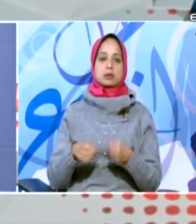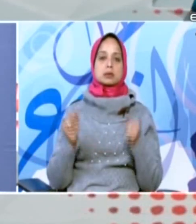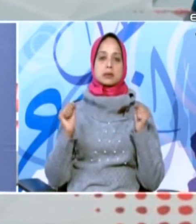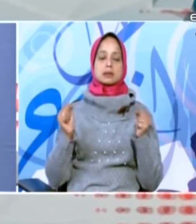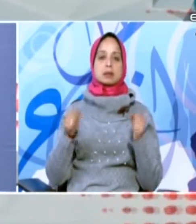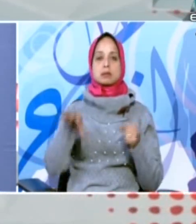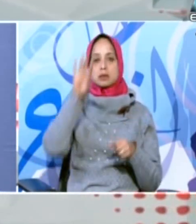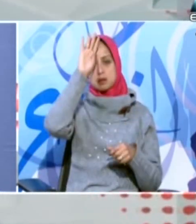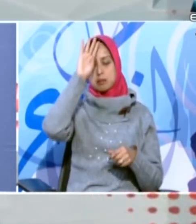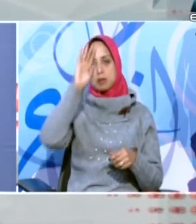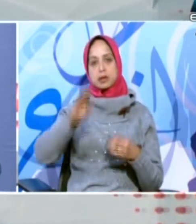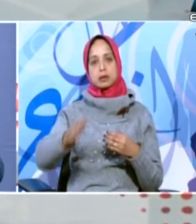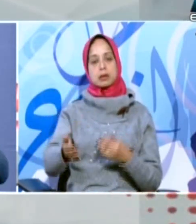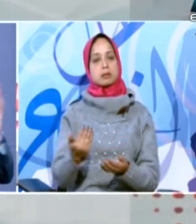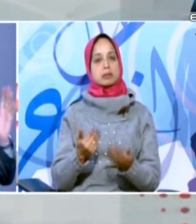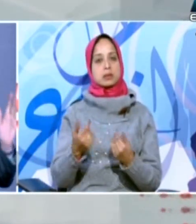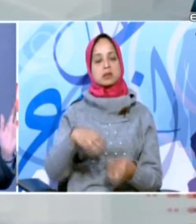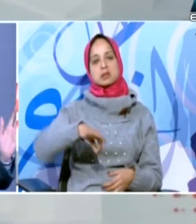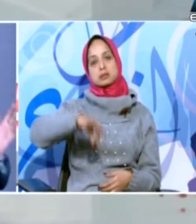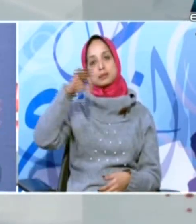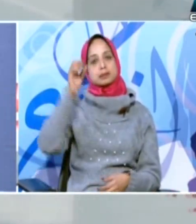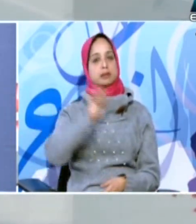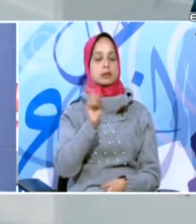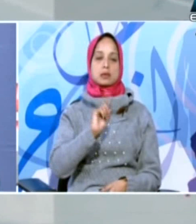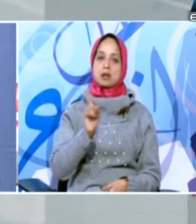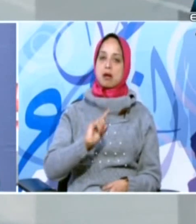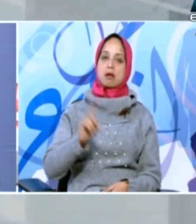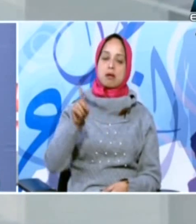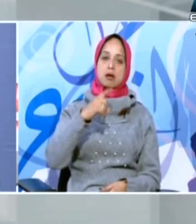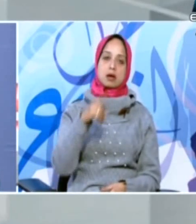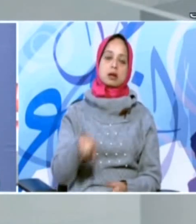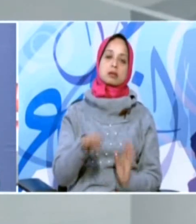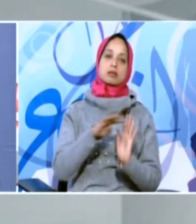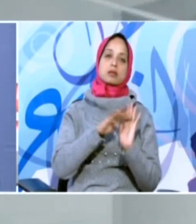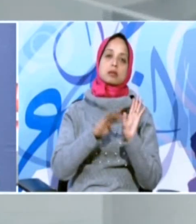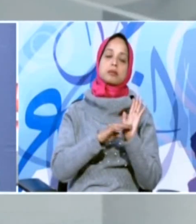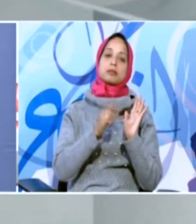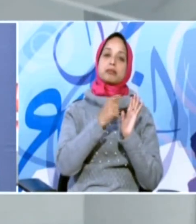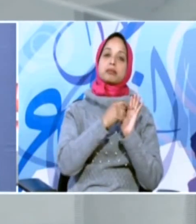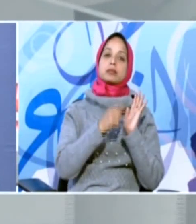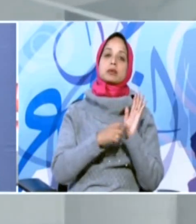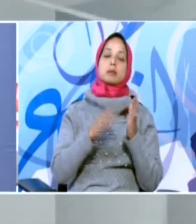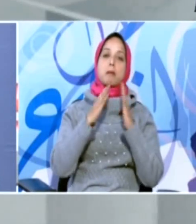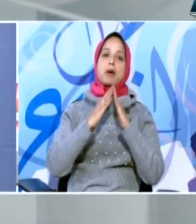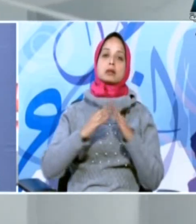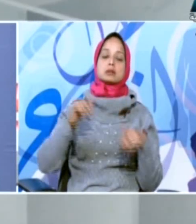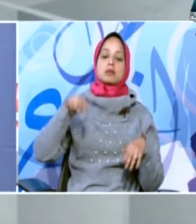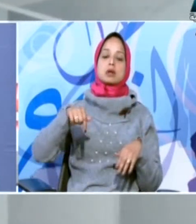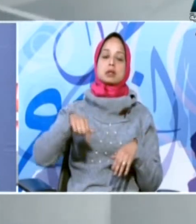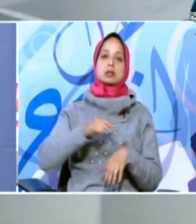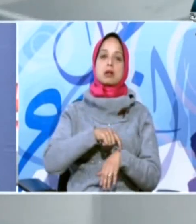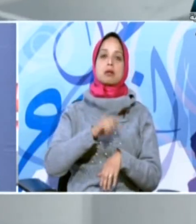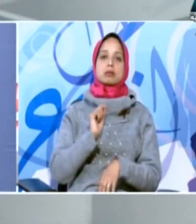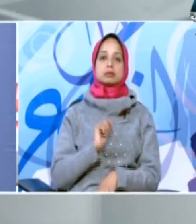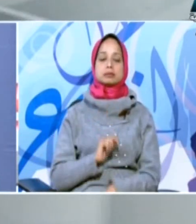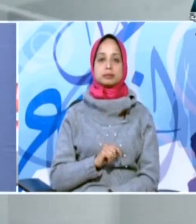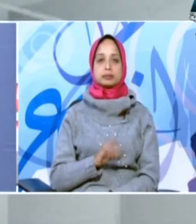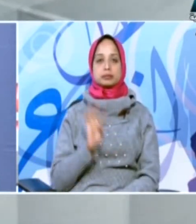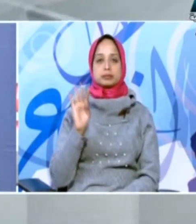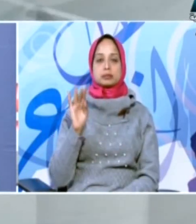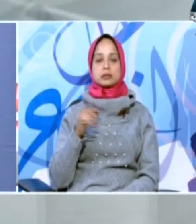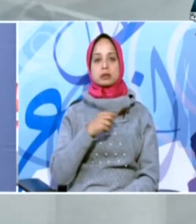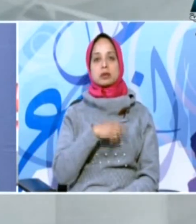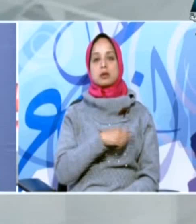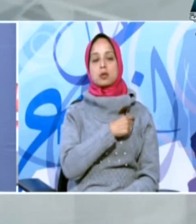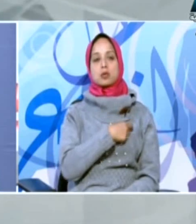تأتي بناء على انتخابات. ده انتهاك واضح لدستور مصر في الفترة دي. طيب كان الأربع حكومات اللي جوهم